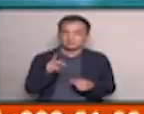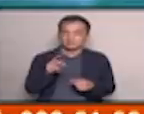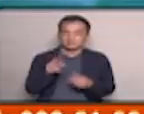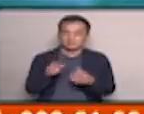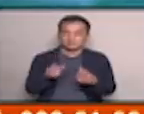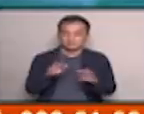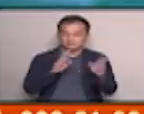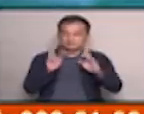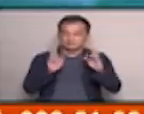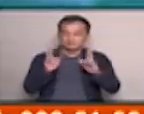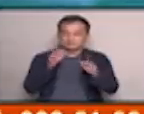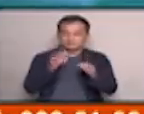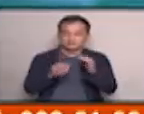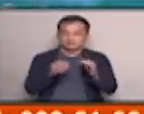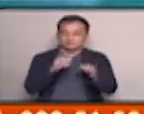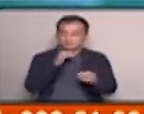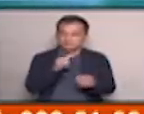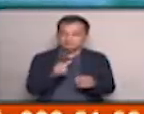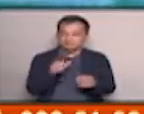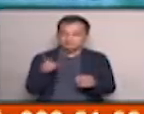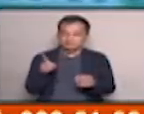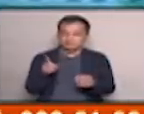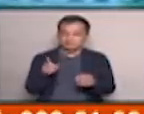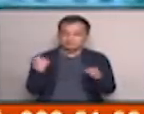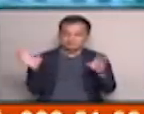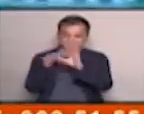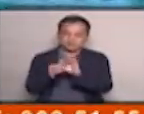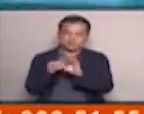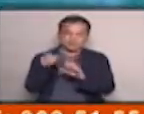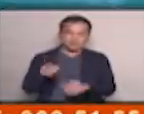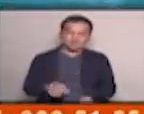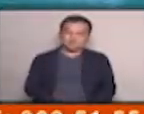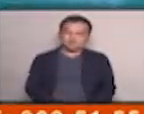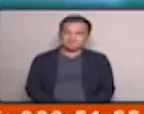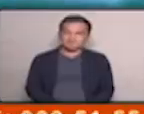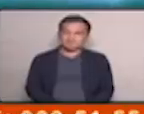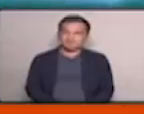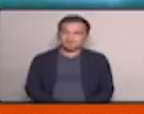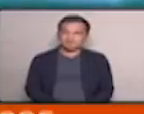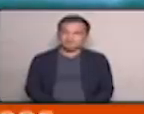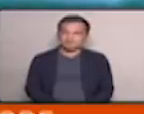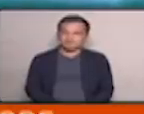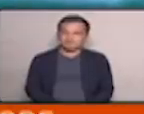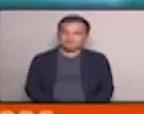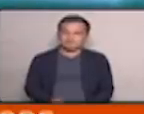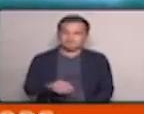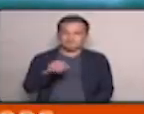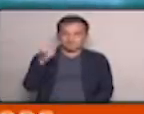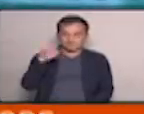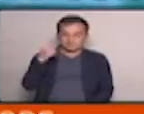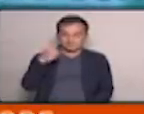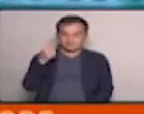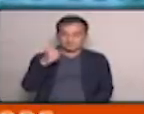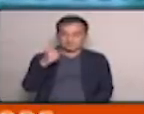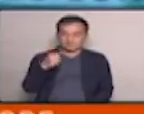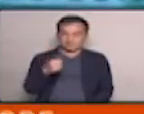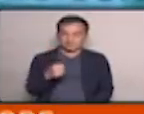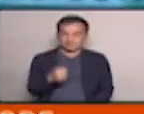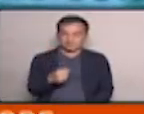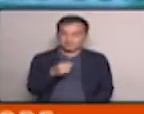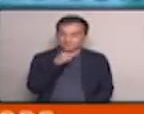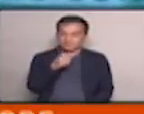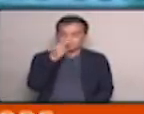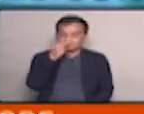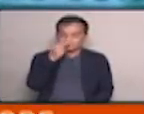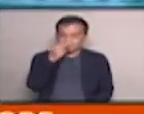Pakiredy naman, ma'am, kasi kapag hindi, opo, sarado kayo, kandado. Opo, naman. Oh, siyempre, ma'am. Sir. Ma'am, di ako nagbibiro, ma'am. Di